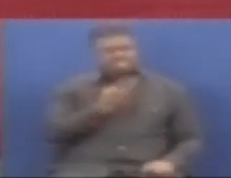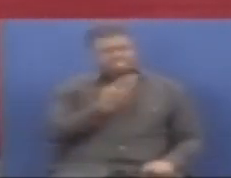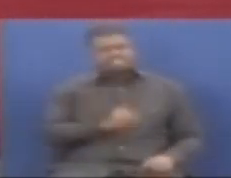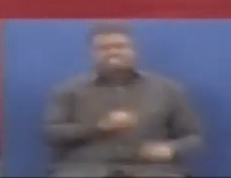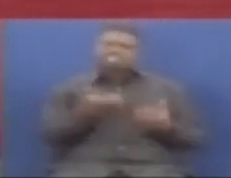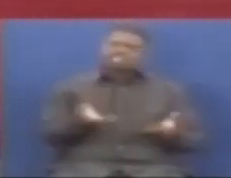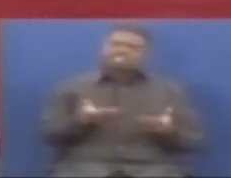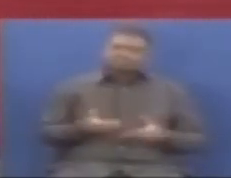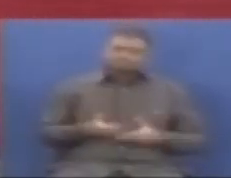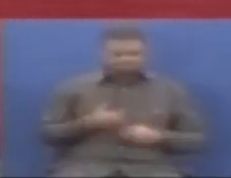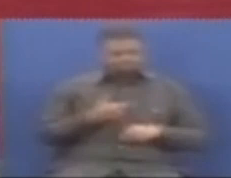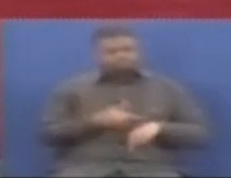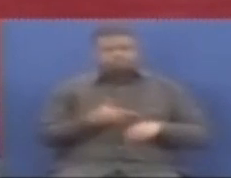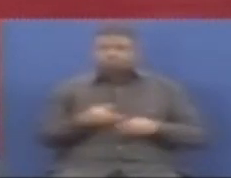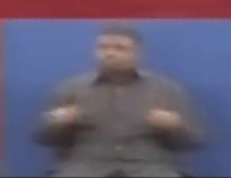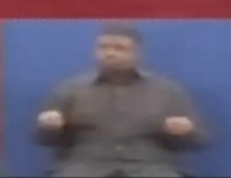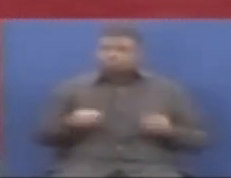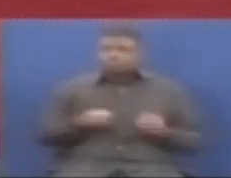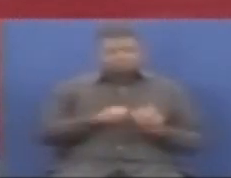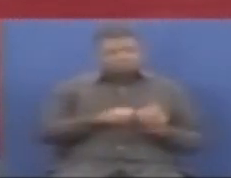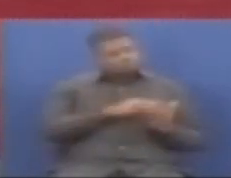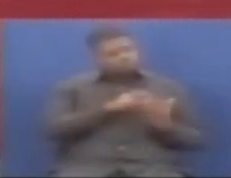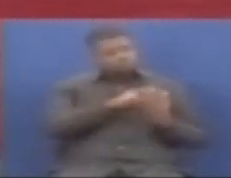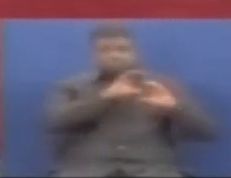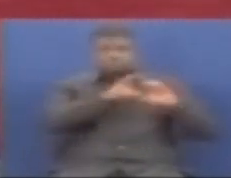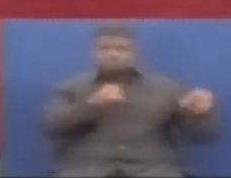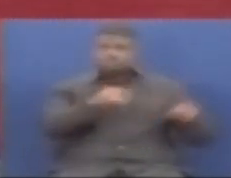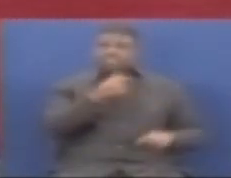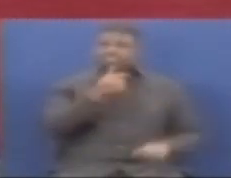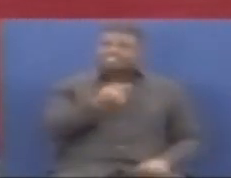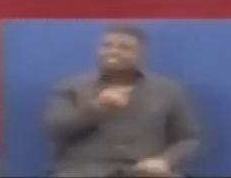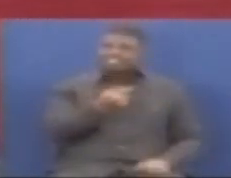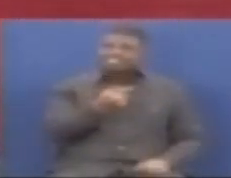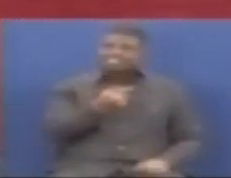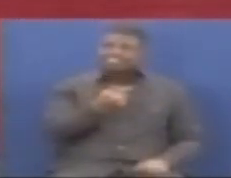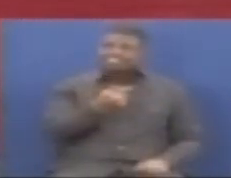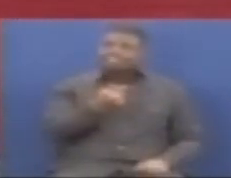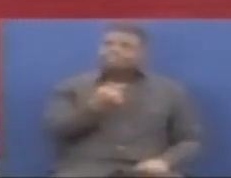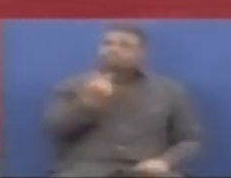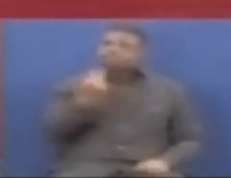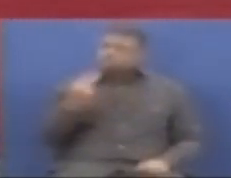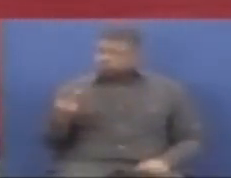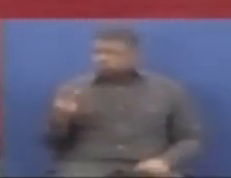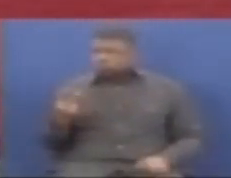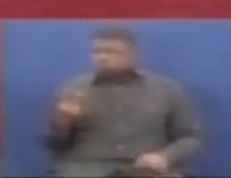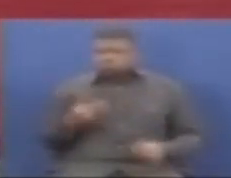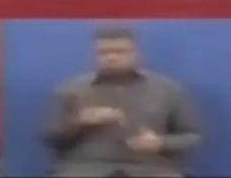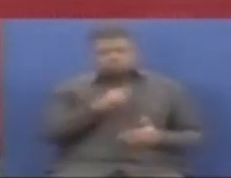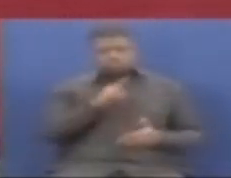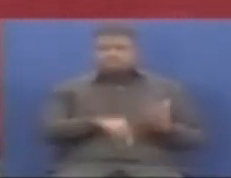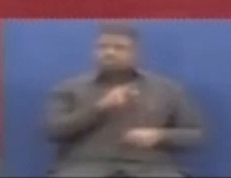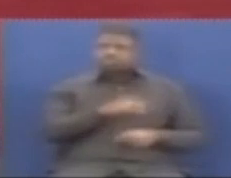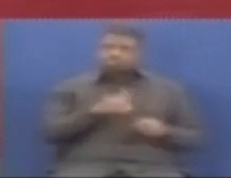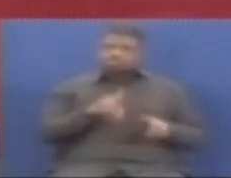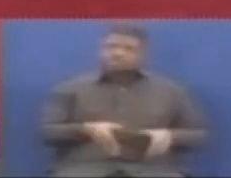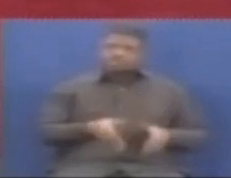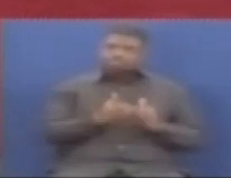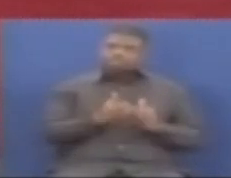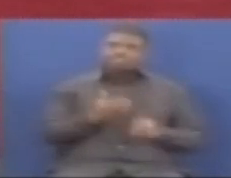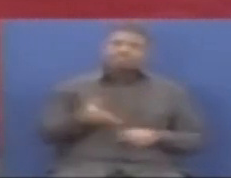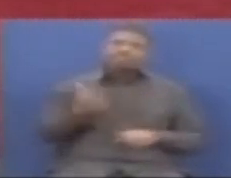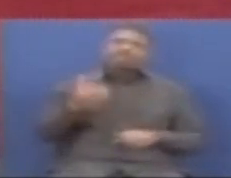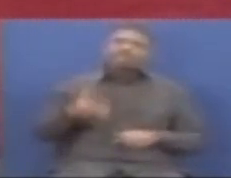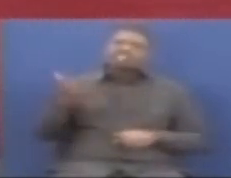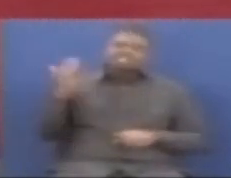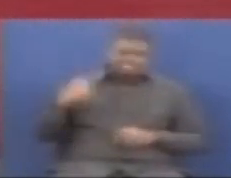unaenda kuanza. Kwa hiyo vuta tu subira, zile taratibu za kimanunuzi zinaendelea vizuri, na nikuhakikishie muda sio mrefu utaona mkandarasi yuko site anaendelea na